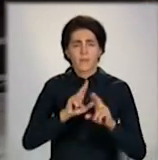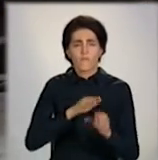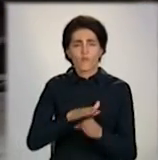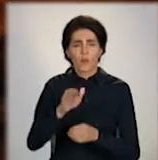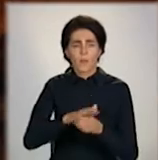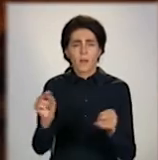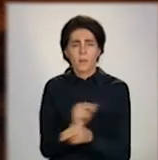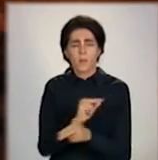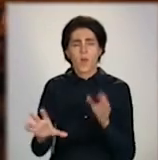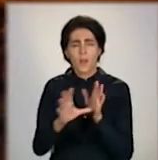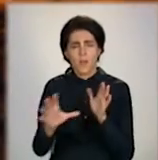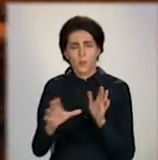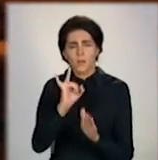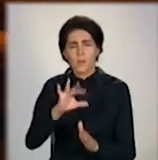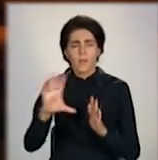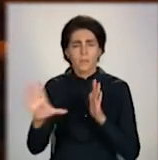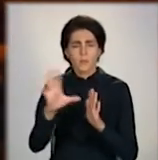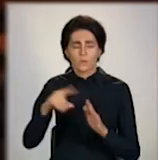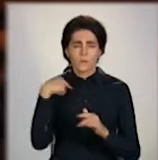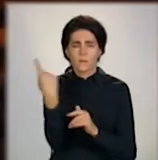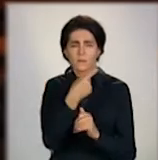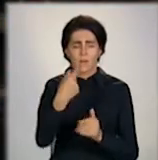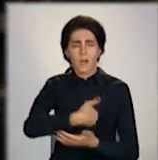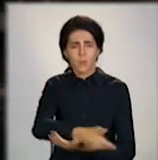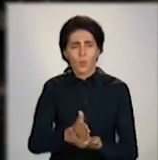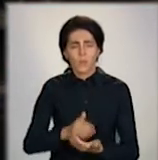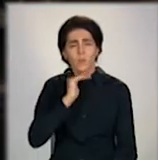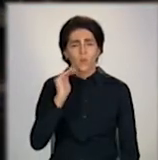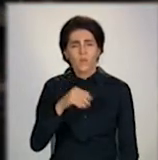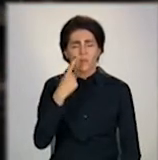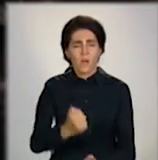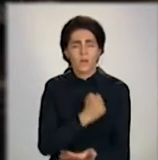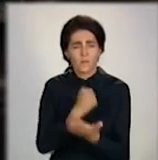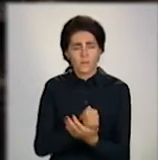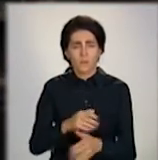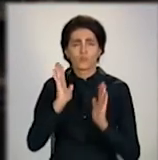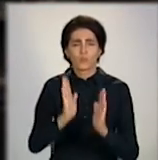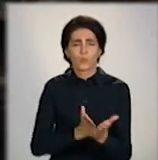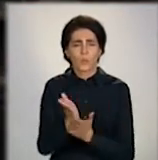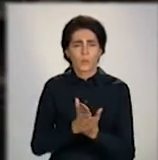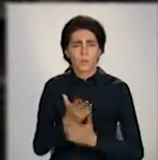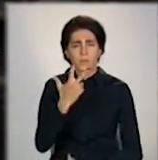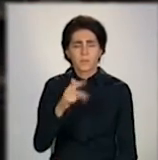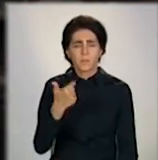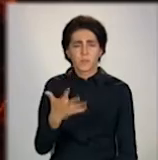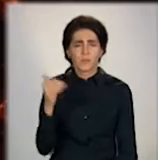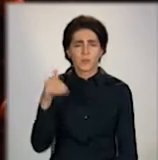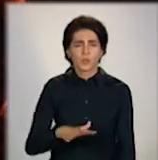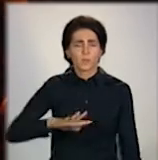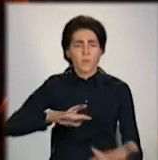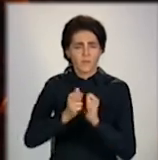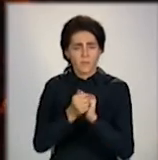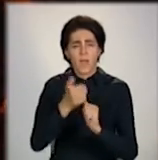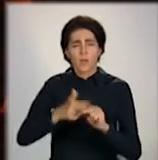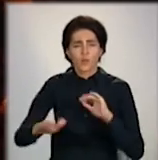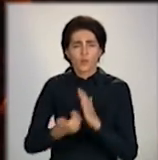зокрема, й ремонт електро- та енергообладнання. Фахівці гарантують, нова футеровка працюватиме понад 3,5 тисячі плавок. Оновлюють